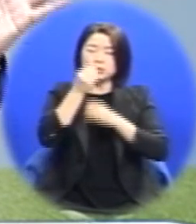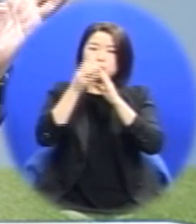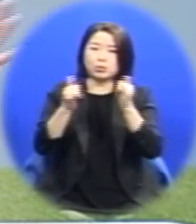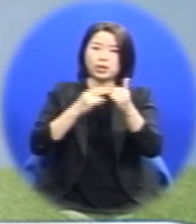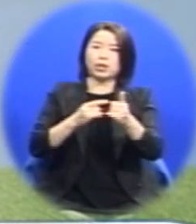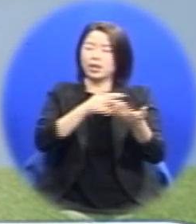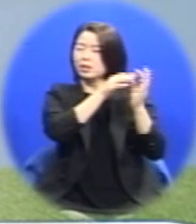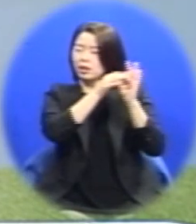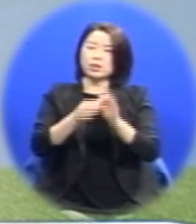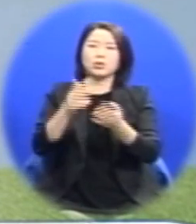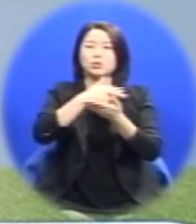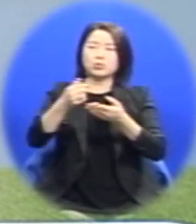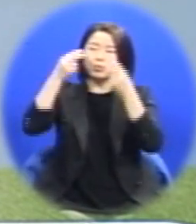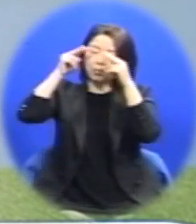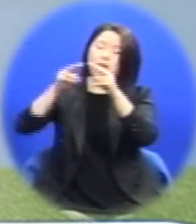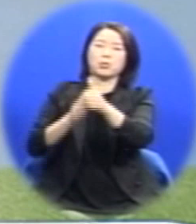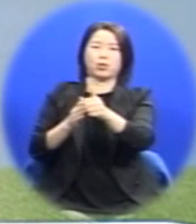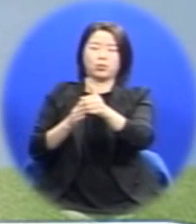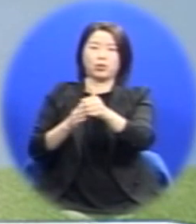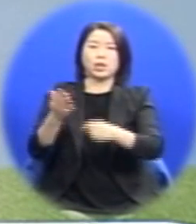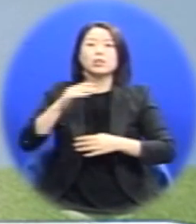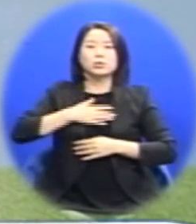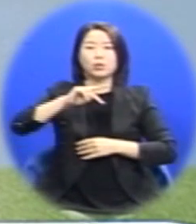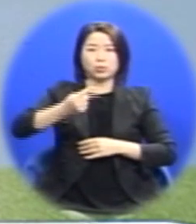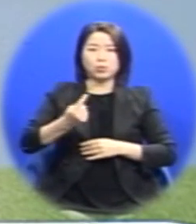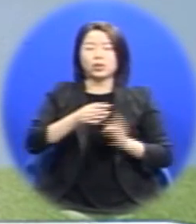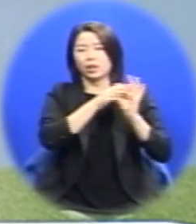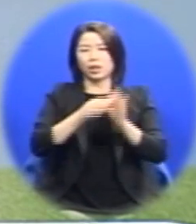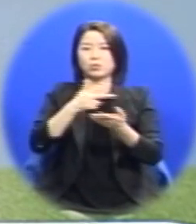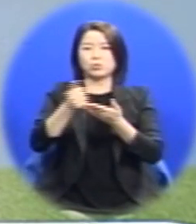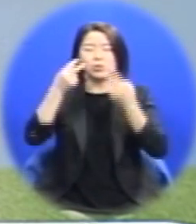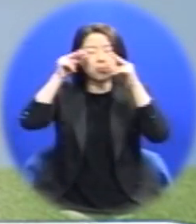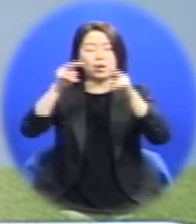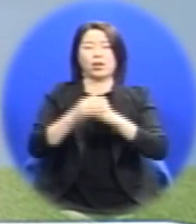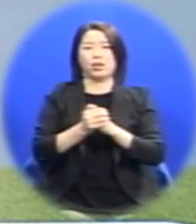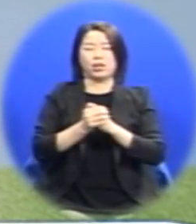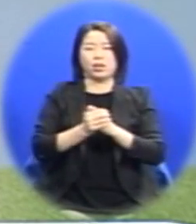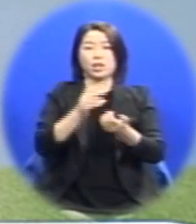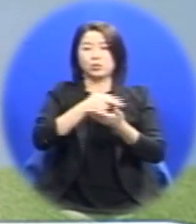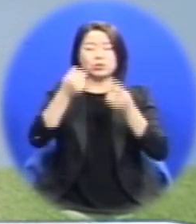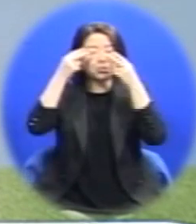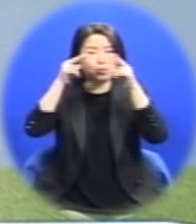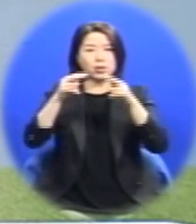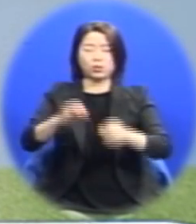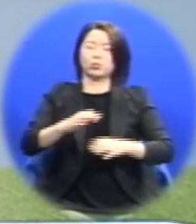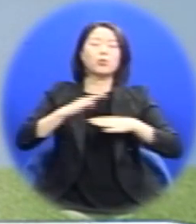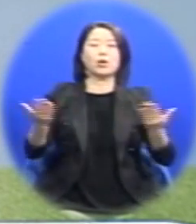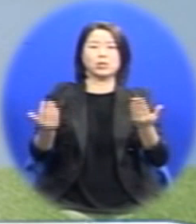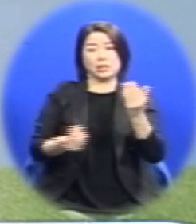주님을 바라보라고 한 겁니다. 주님을. 그리고 저도 계속 주님을 바라보았어요. 주님을 바라보면 놀라운 일이